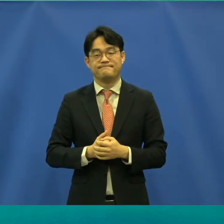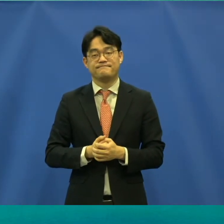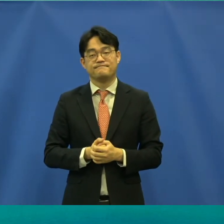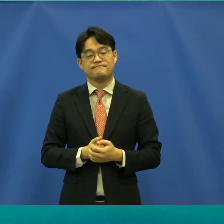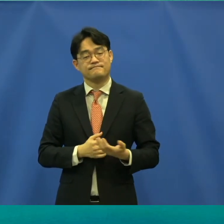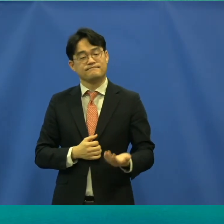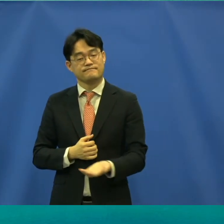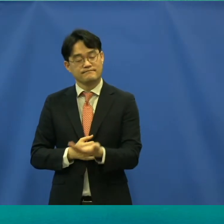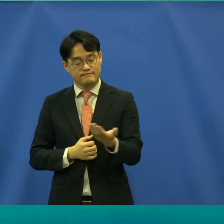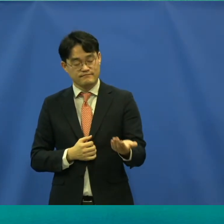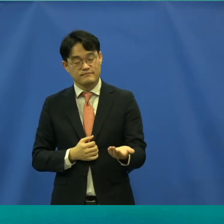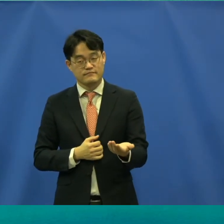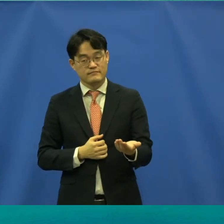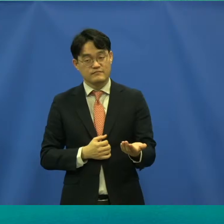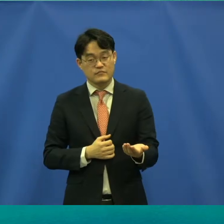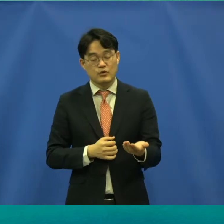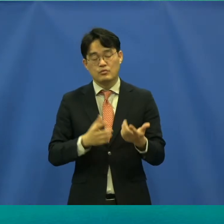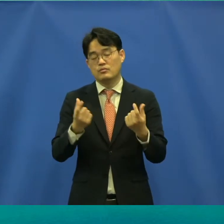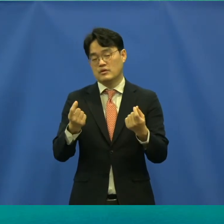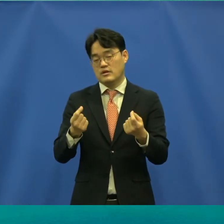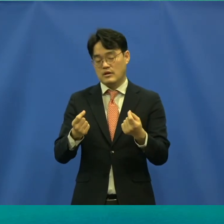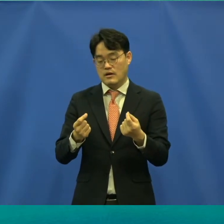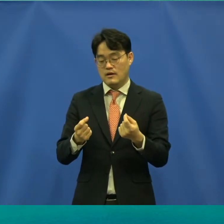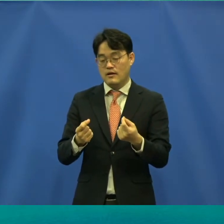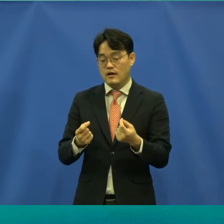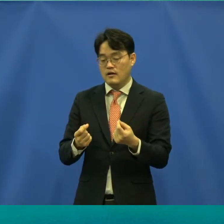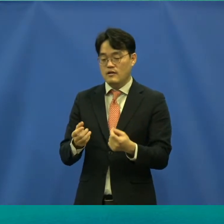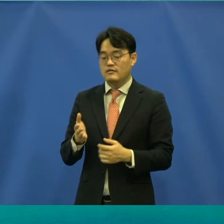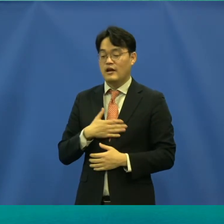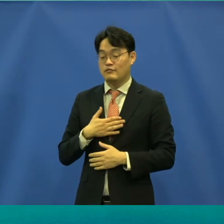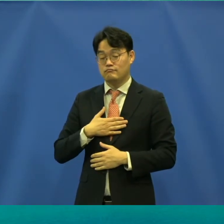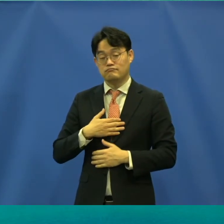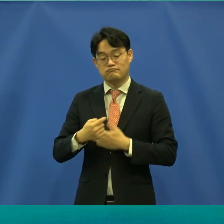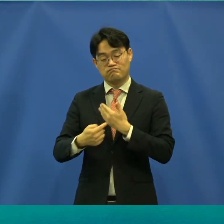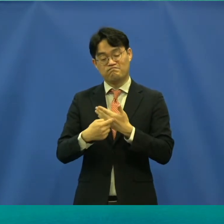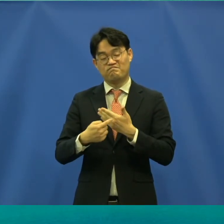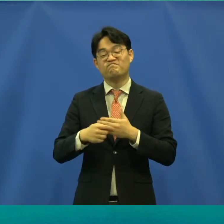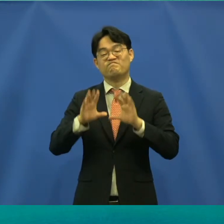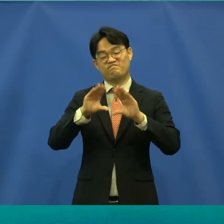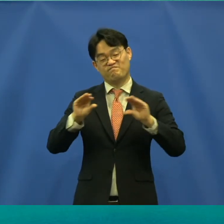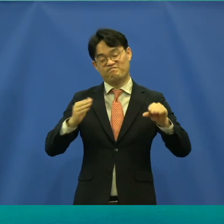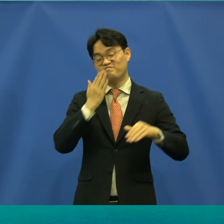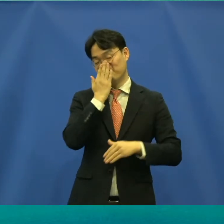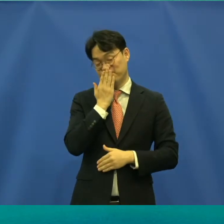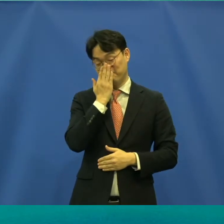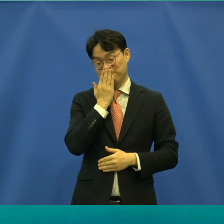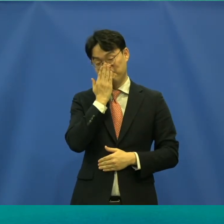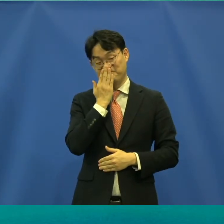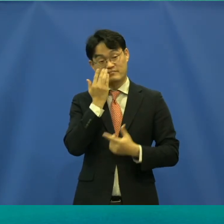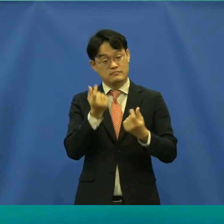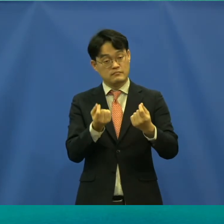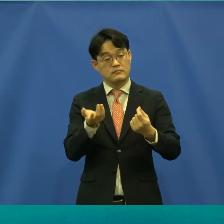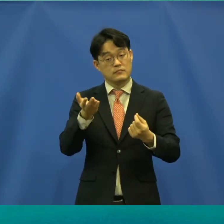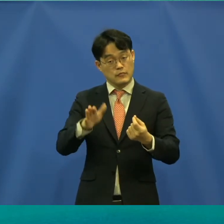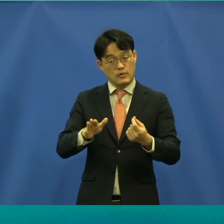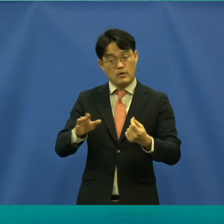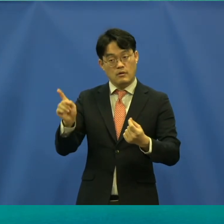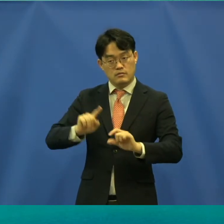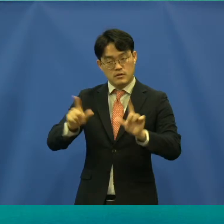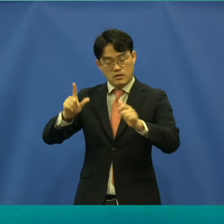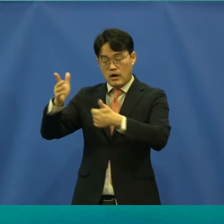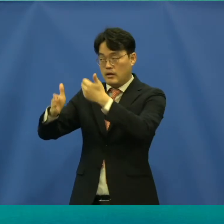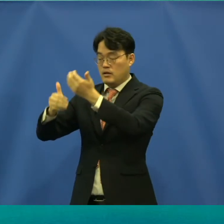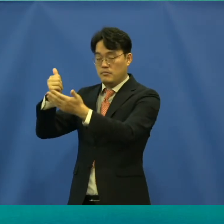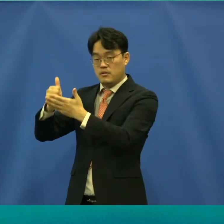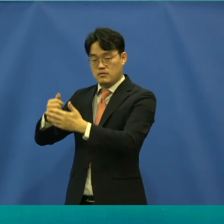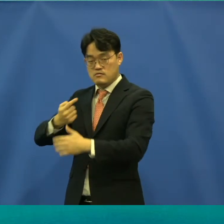평소에는 우리는 잘 모릅니다. 그러나 하나님의 말씀이 임하면 금방 드러납니다. 우리 안에 숨어있는 자기의 그 생각들,